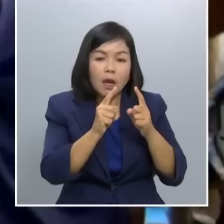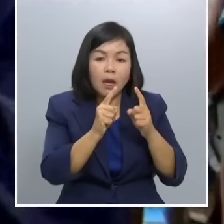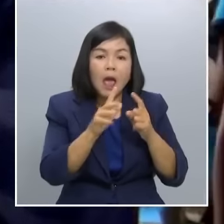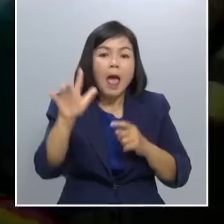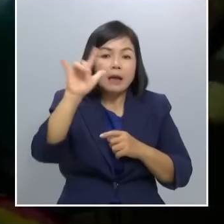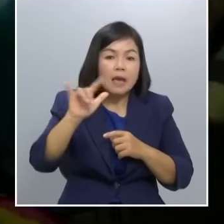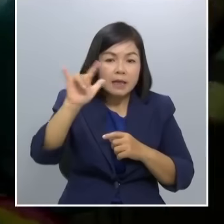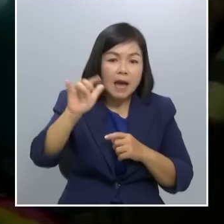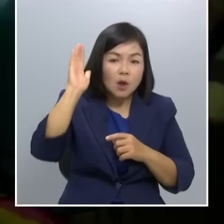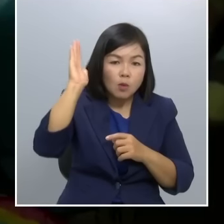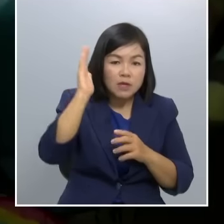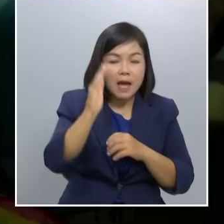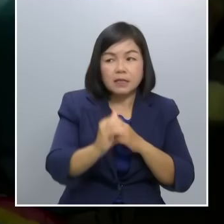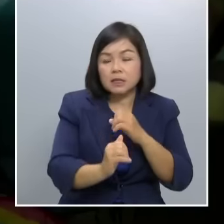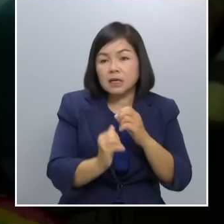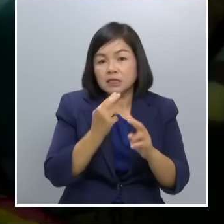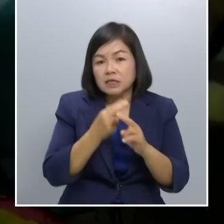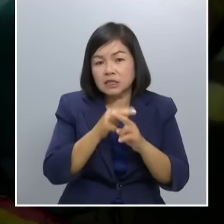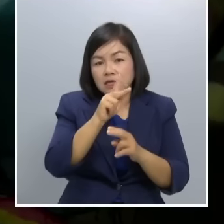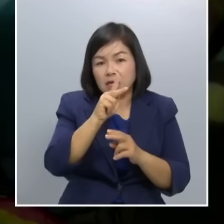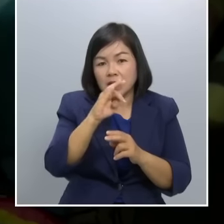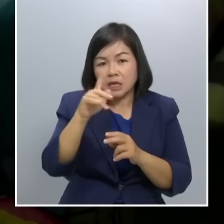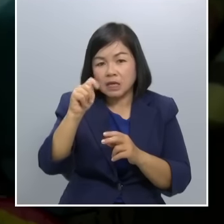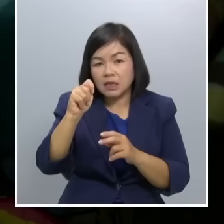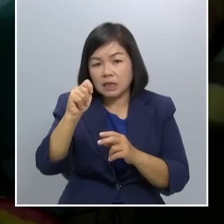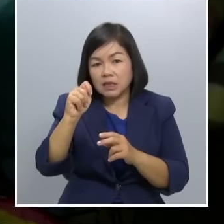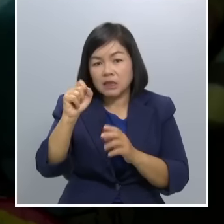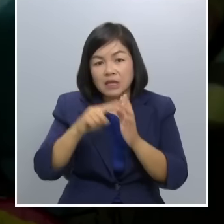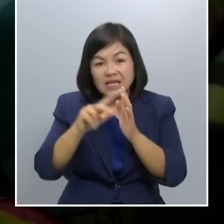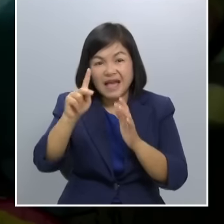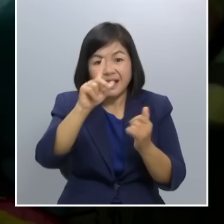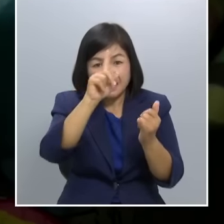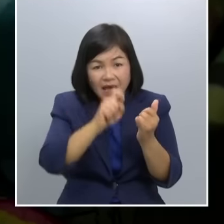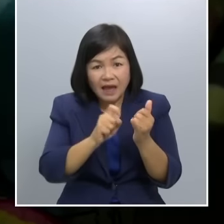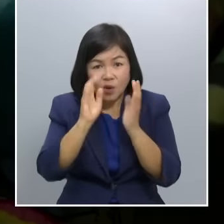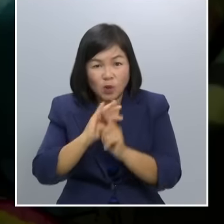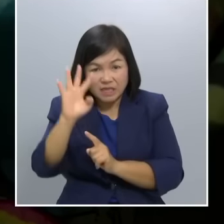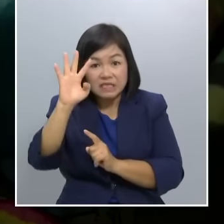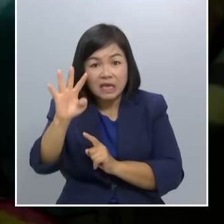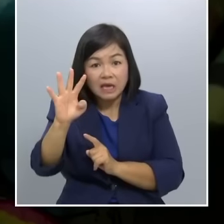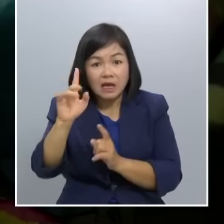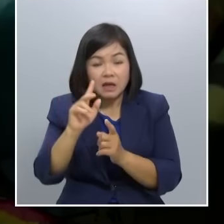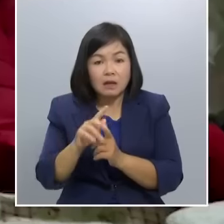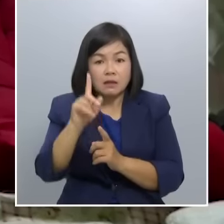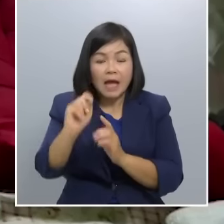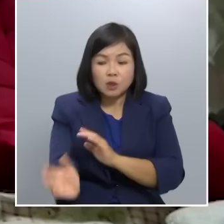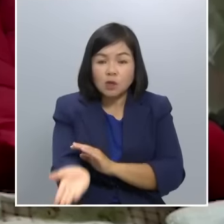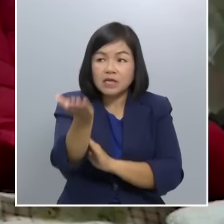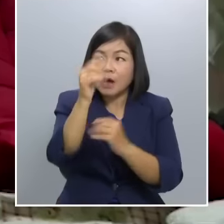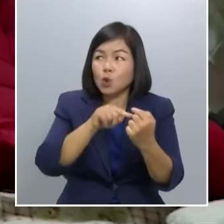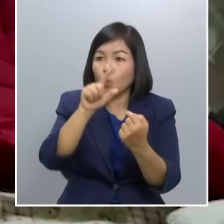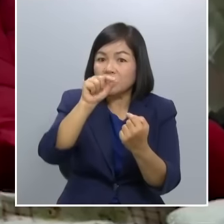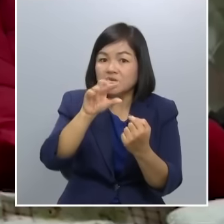กิตติศักดิ์อายุ 29ปีเป็นเหยื่อของยาดองมรณะเสียชีวิตเป็นรายที่ 4เสียชีวิตตอนเช้ามืดของ 27